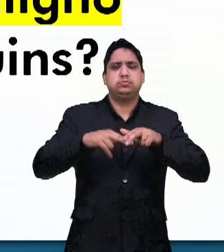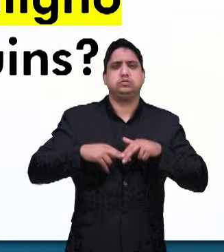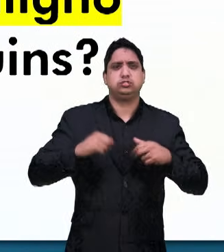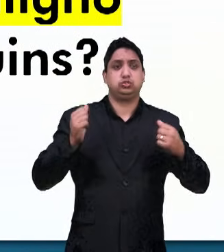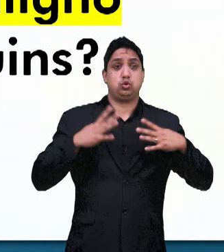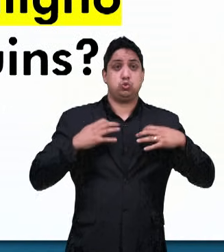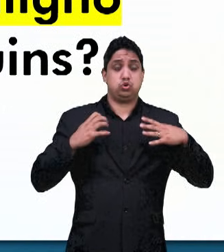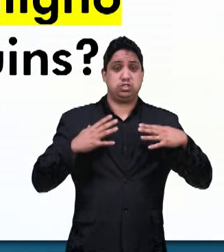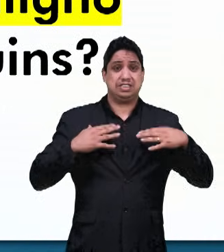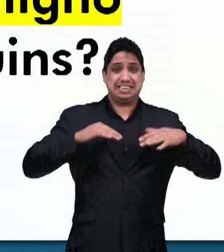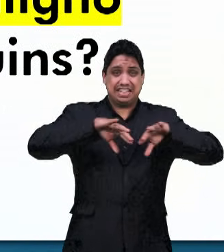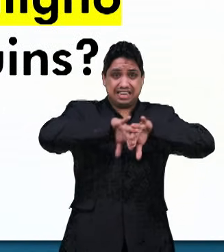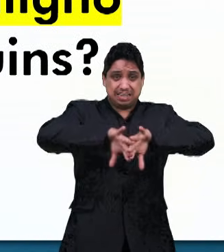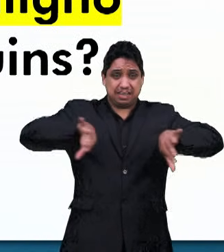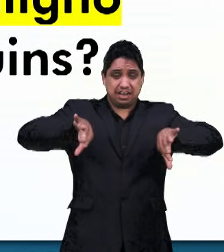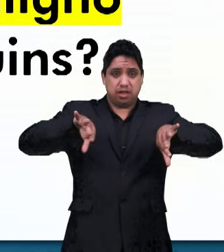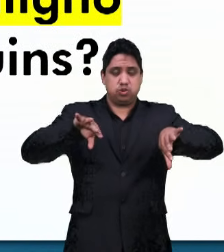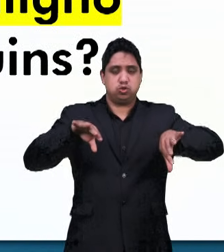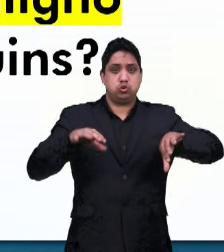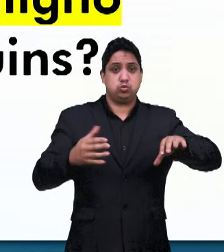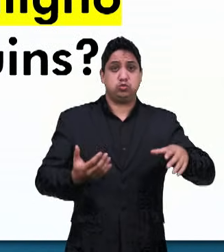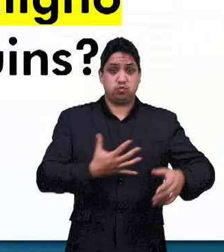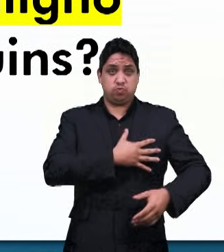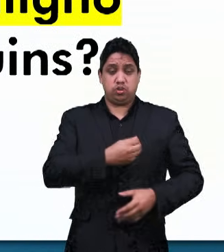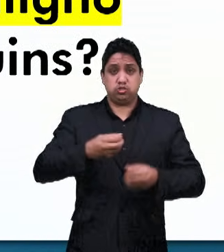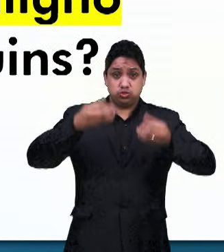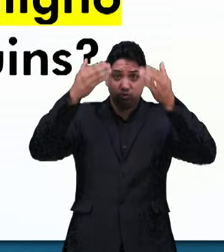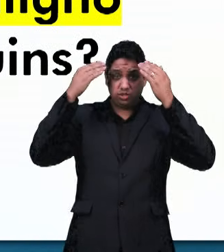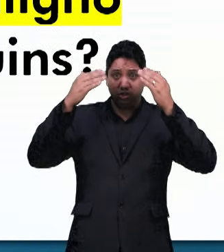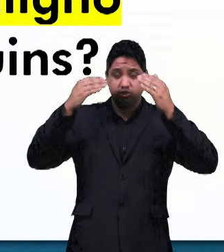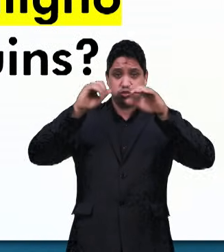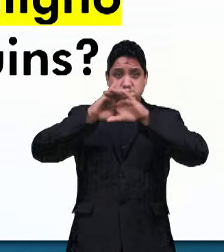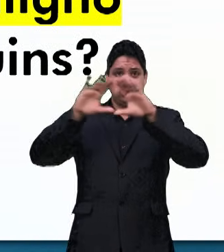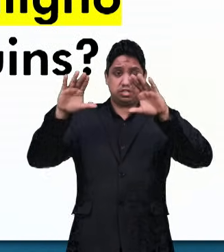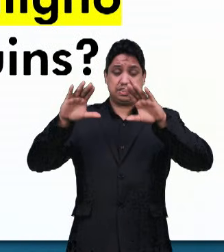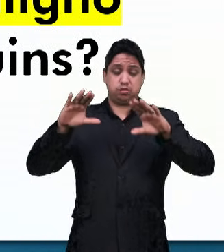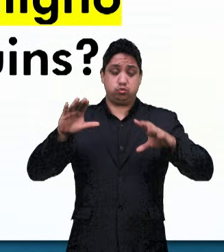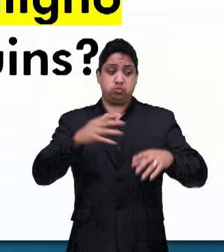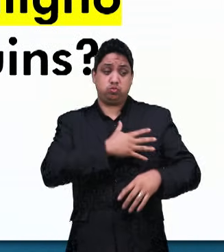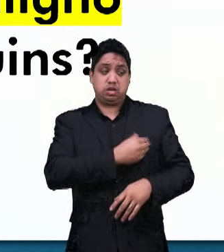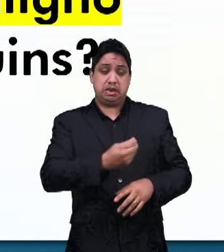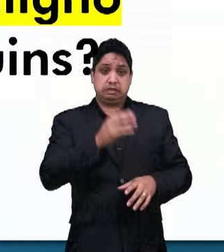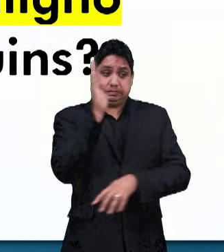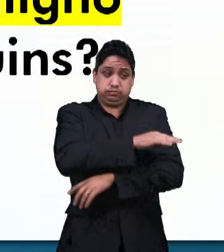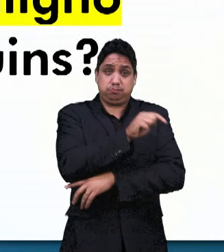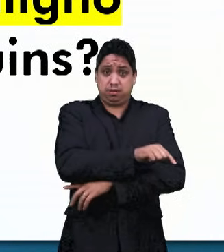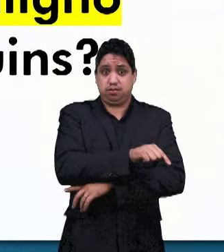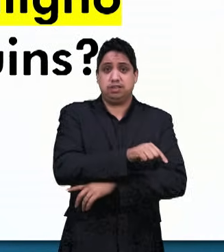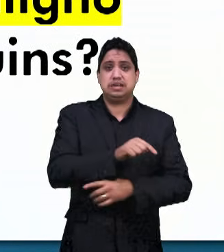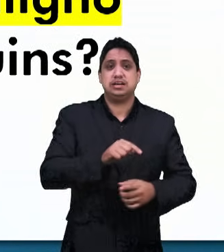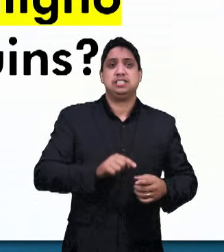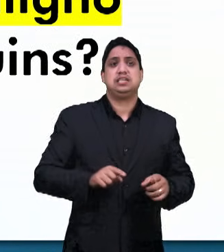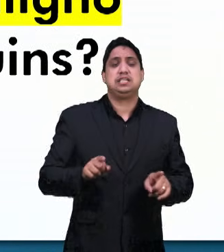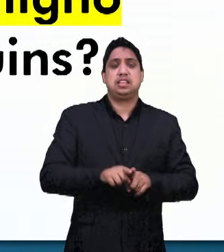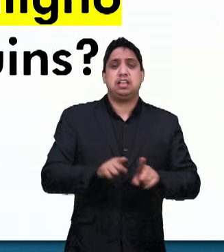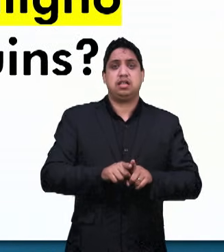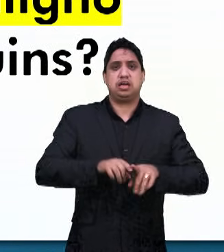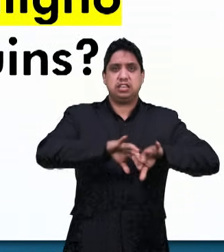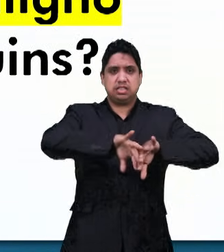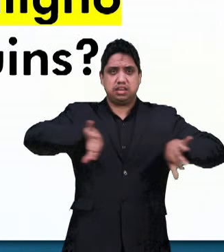pour quelles raisons les anges vont séparer les enfants du royaume et les enfants du malin, et